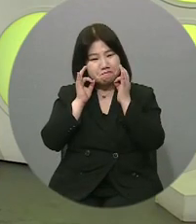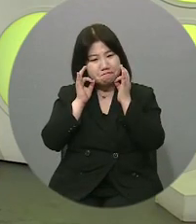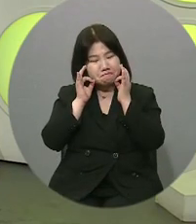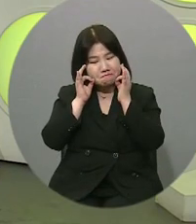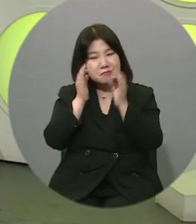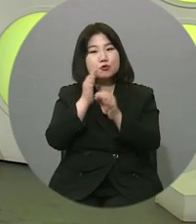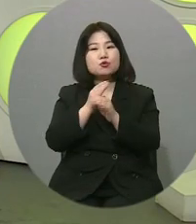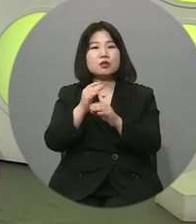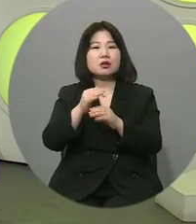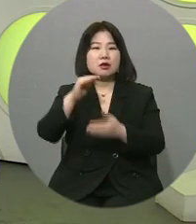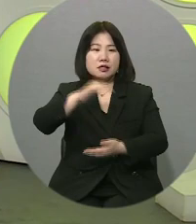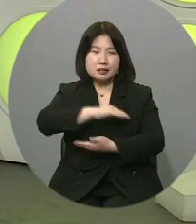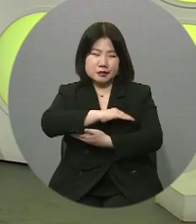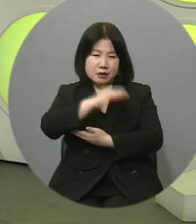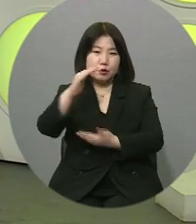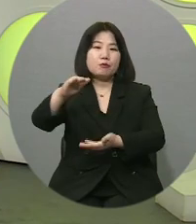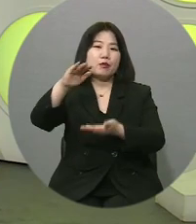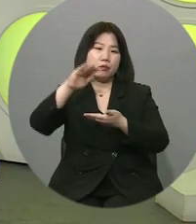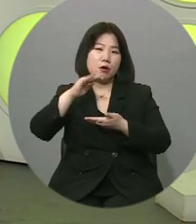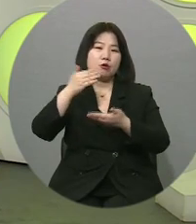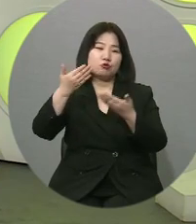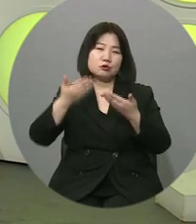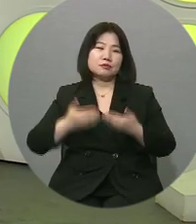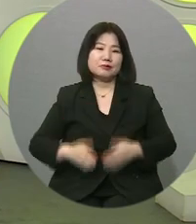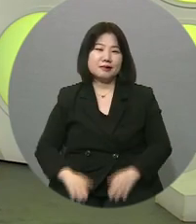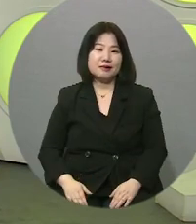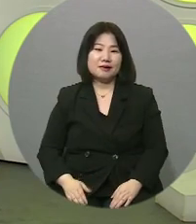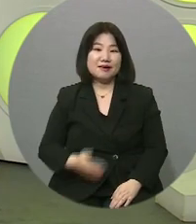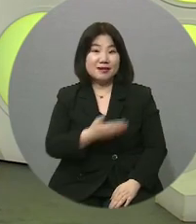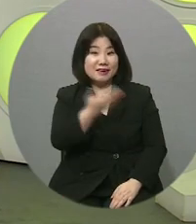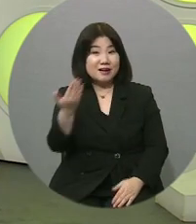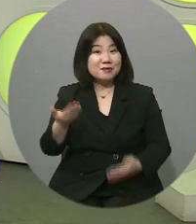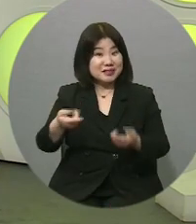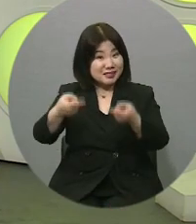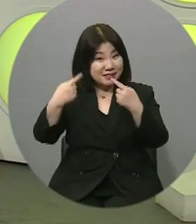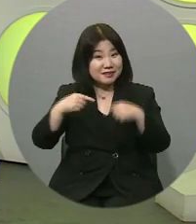감동적인 사연으로 접하게 됩니다. 네. 여러분들의 참여를 또 기다리고 있을게요.